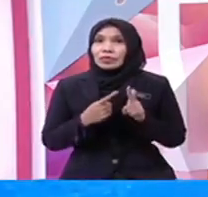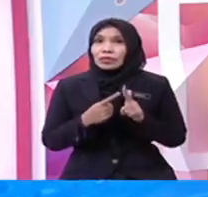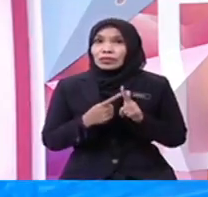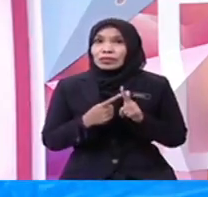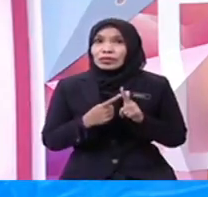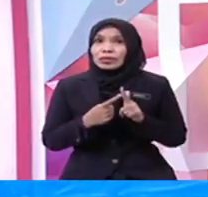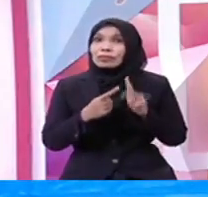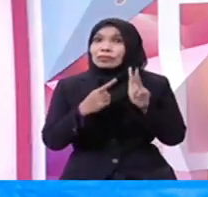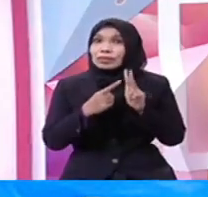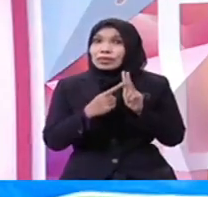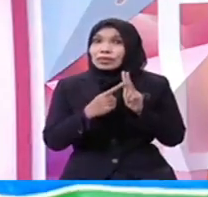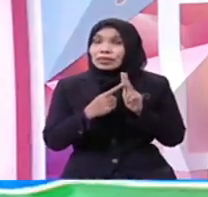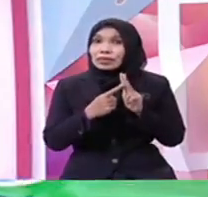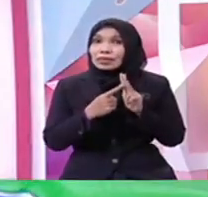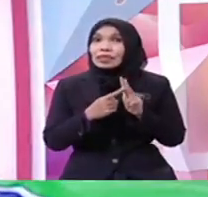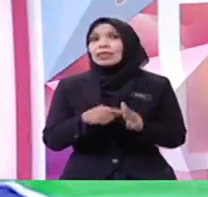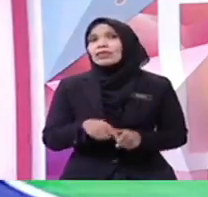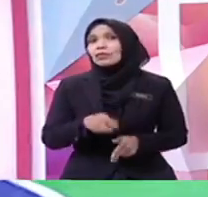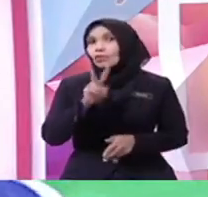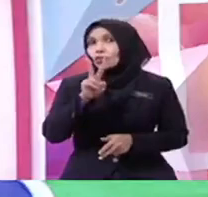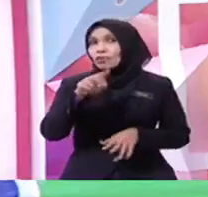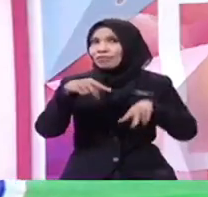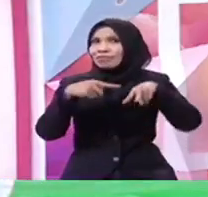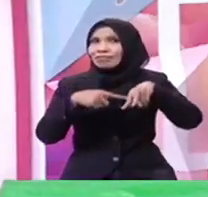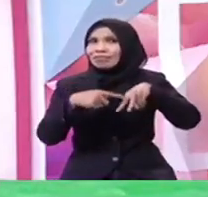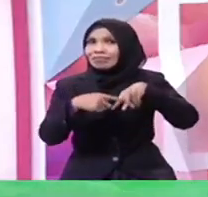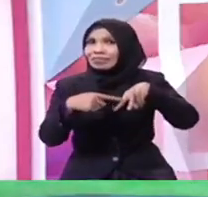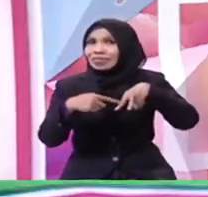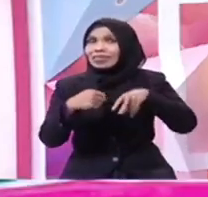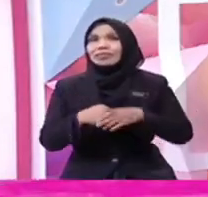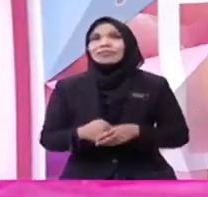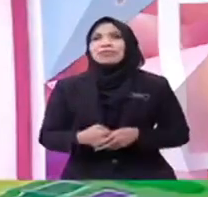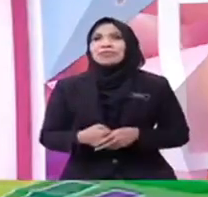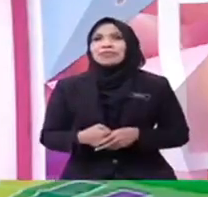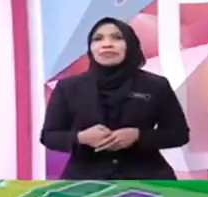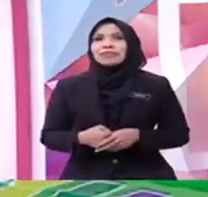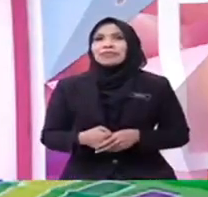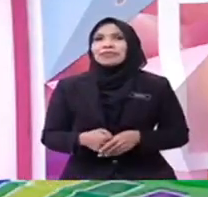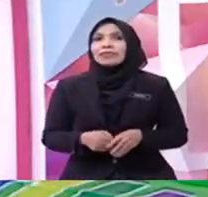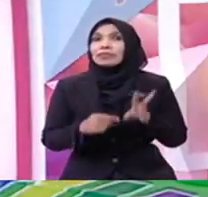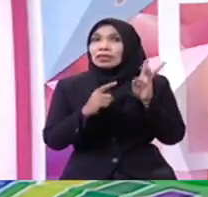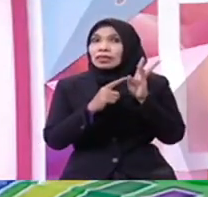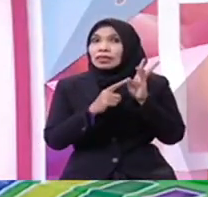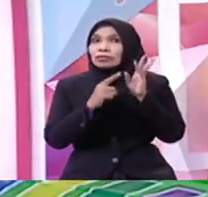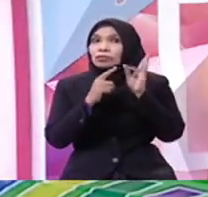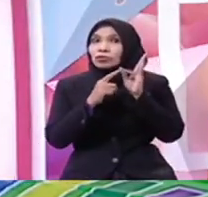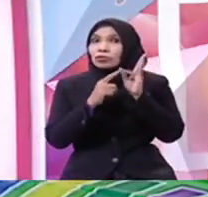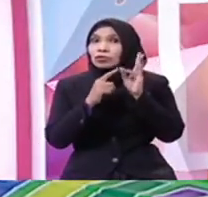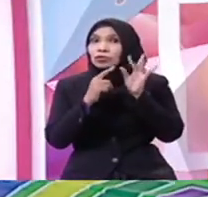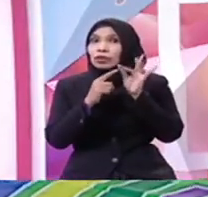123 ya ini 12 kaki deh sih now 7 8